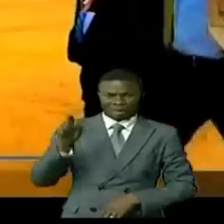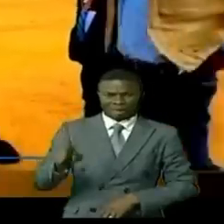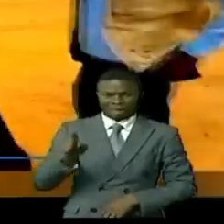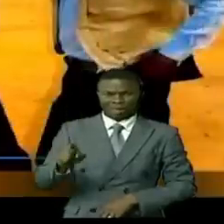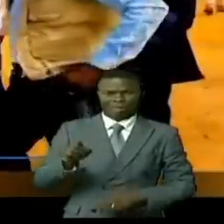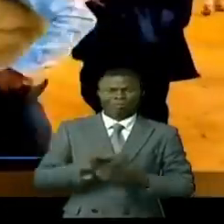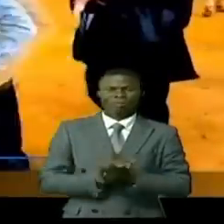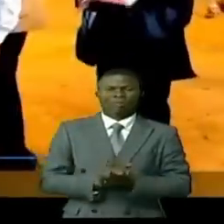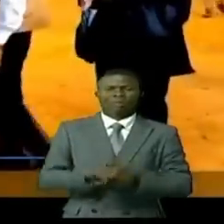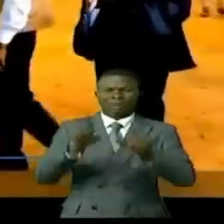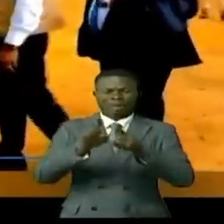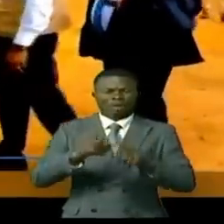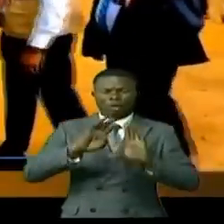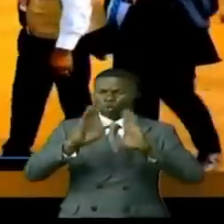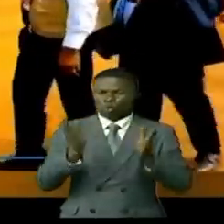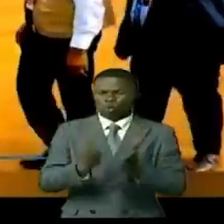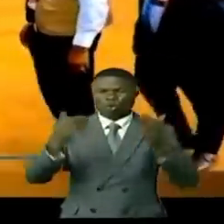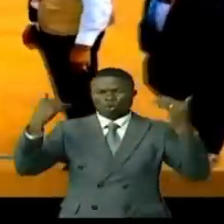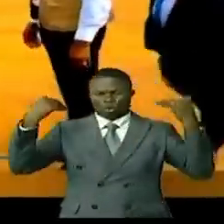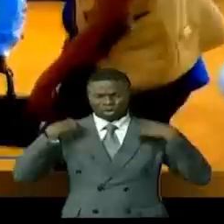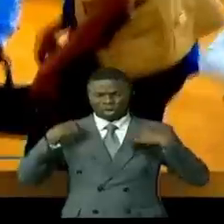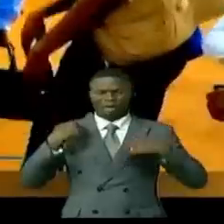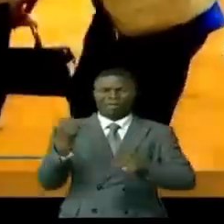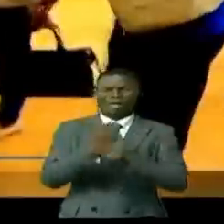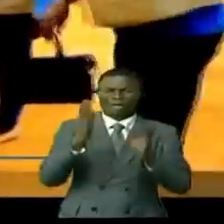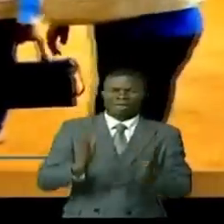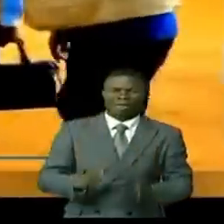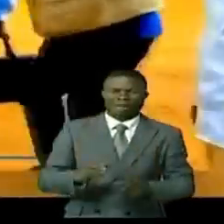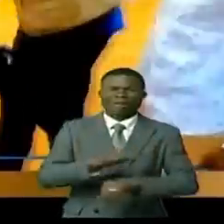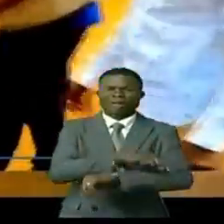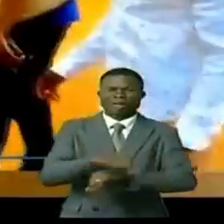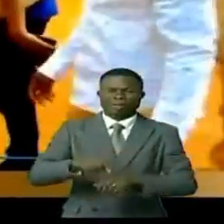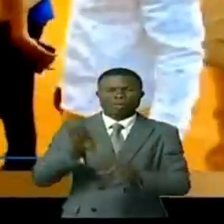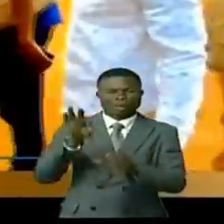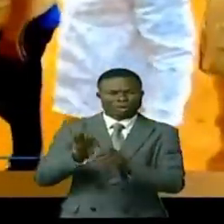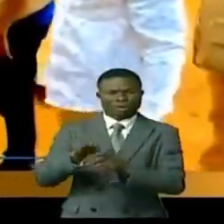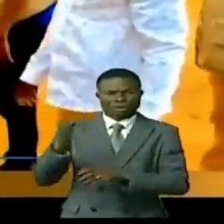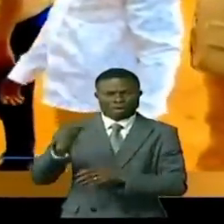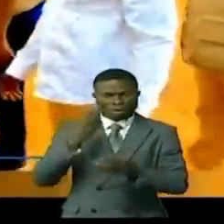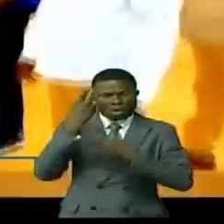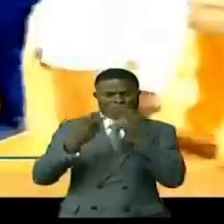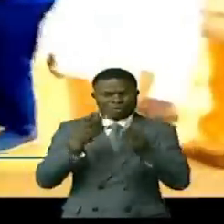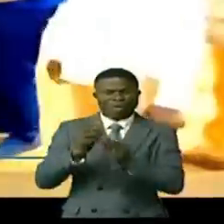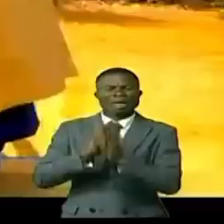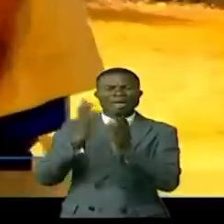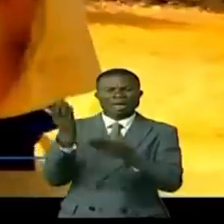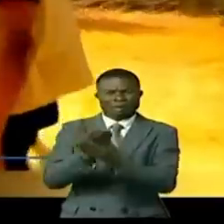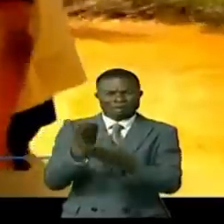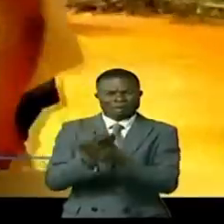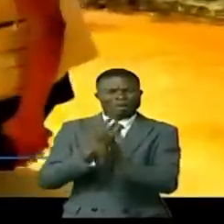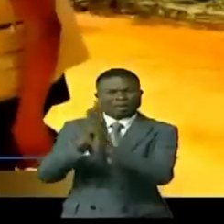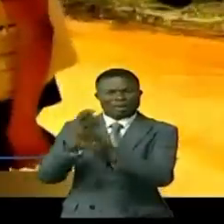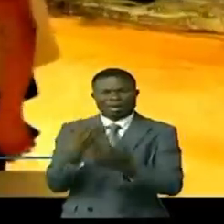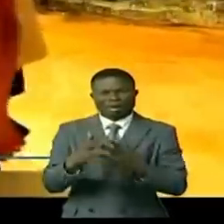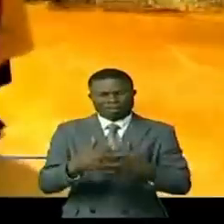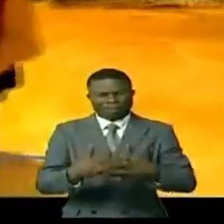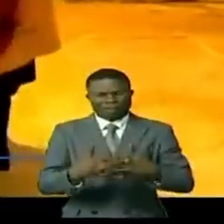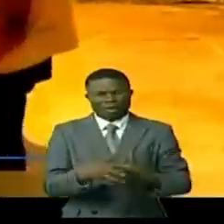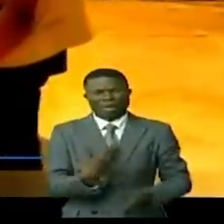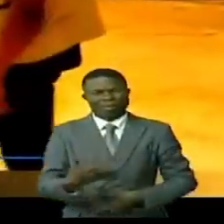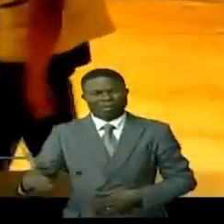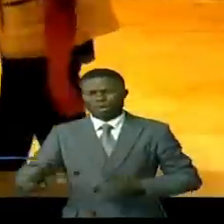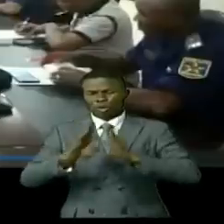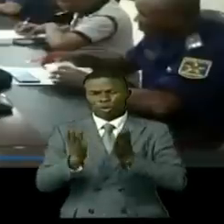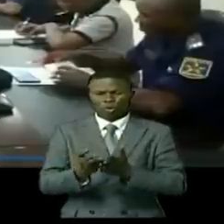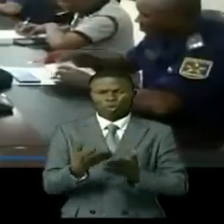CEP, cadres et agents de la CENI Tchouapa, avant de visiter et faire un état des lieux de matériel, de bureaux et autres.